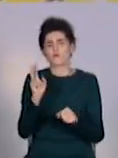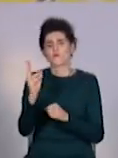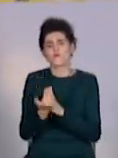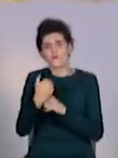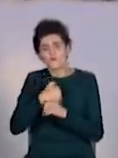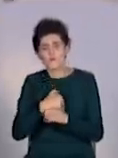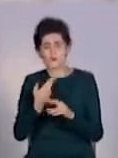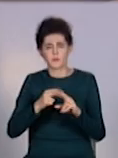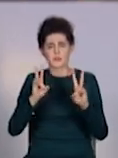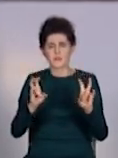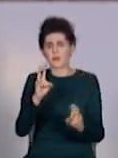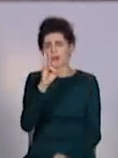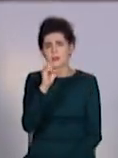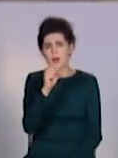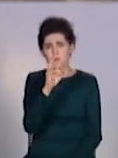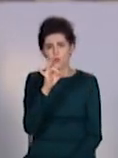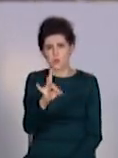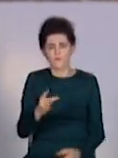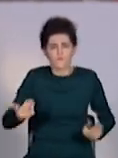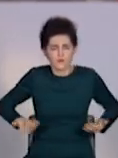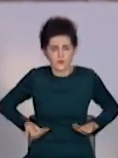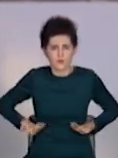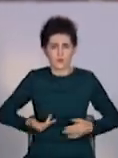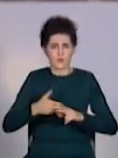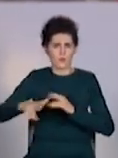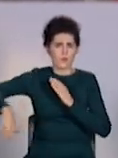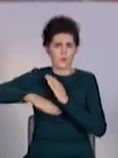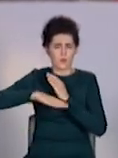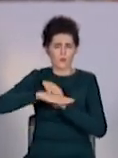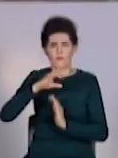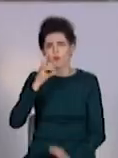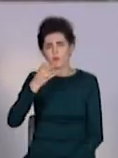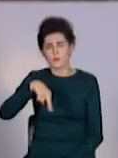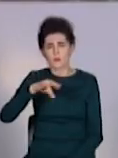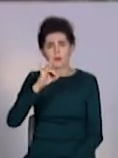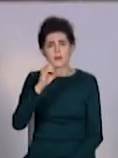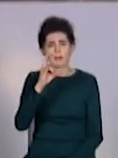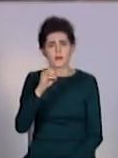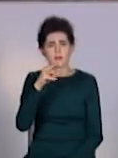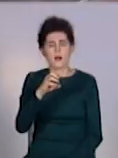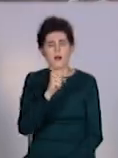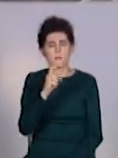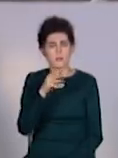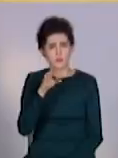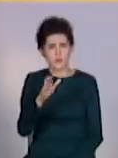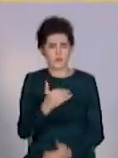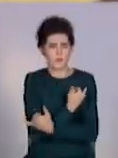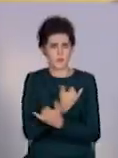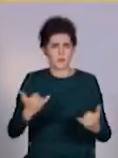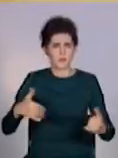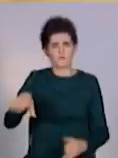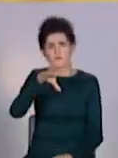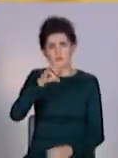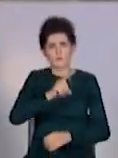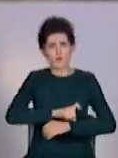набір виживання Наталя Василенко отримала від фонду Ріната Ахметова. За увесь час роботи мирним жителям Донбасу